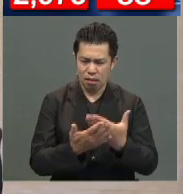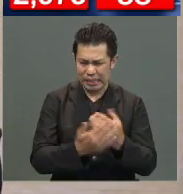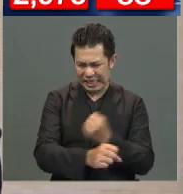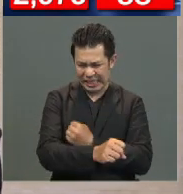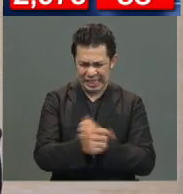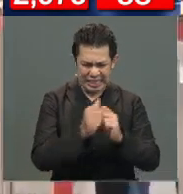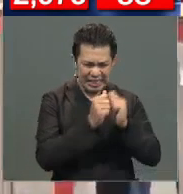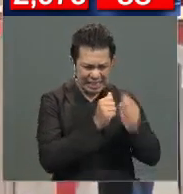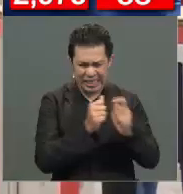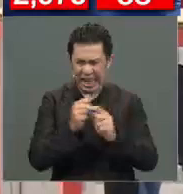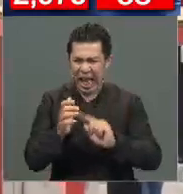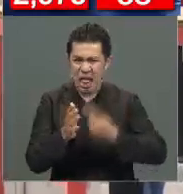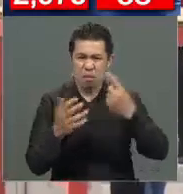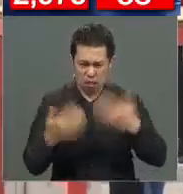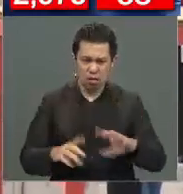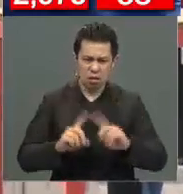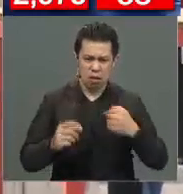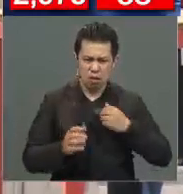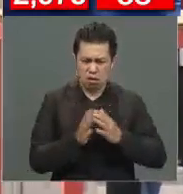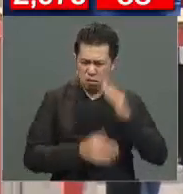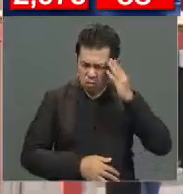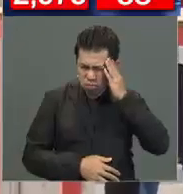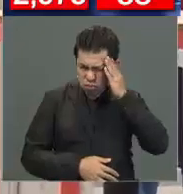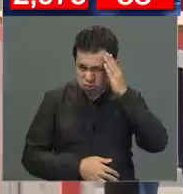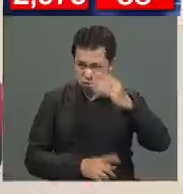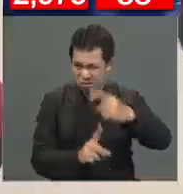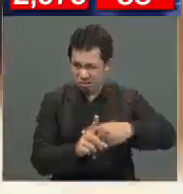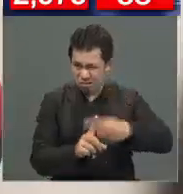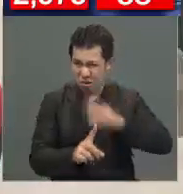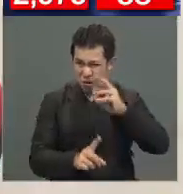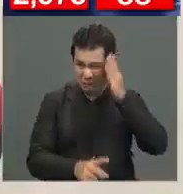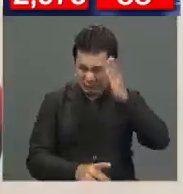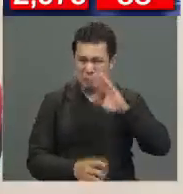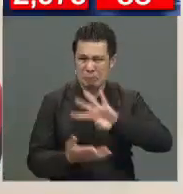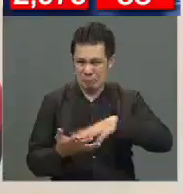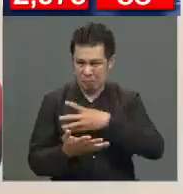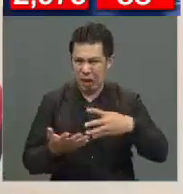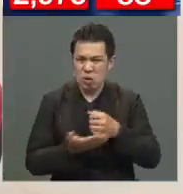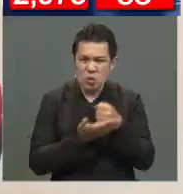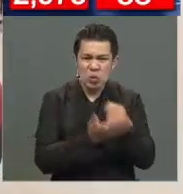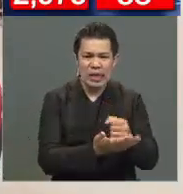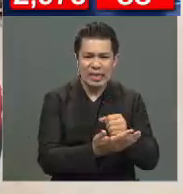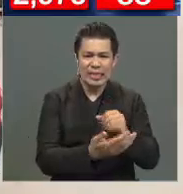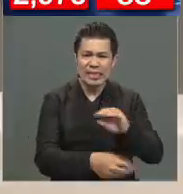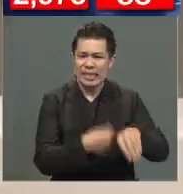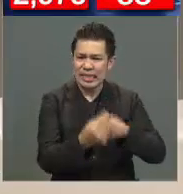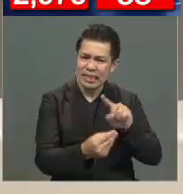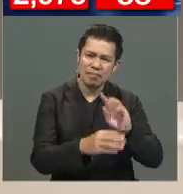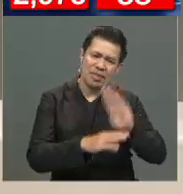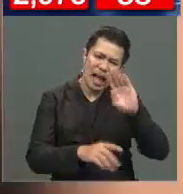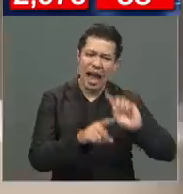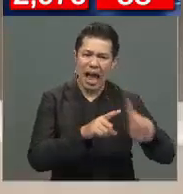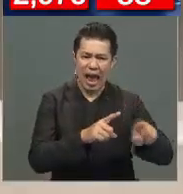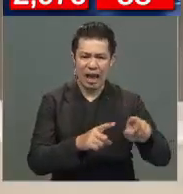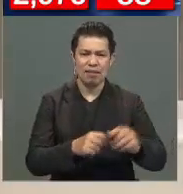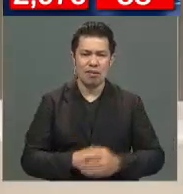ได้เริ่มต้นขึ้นแล้วแต่เมื่อมองในระยะยาว6เดือนข้างหน้าก็ต้องเตรียมมาตรการในส่วนของการฟื้นฟูเศรษฐกิจโดยเรื่องสำคัญ